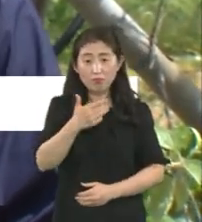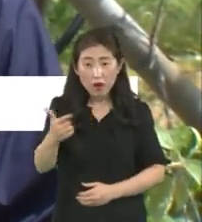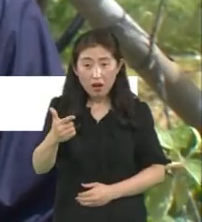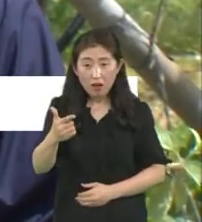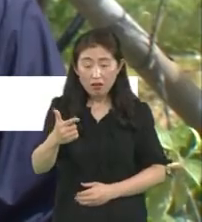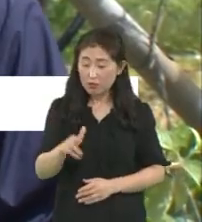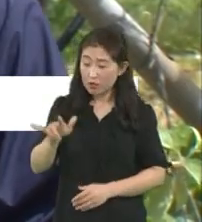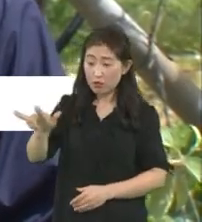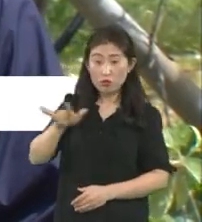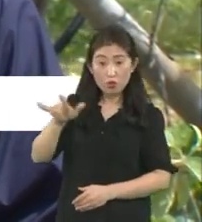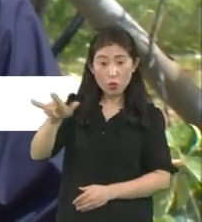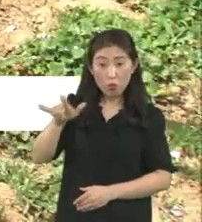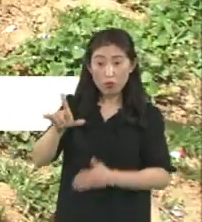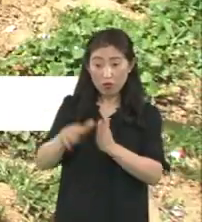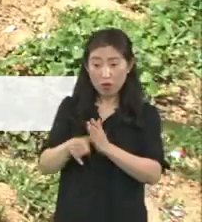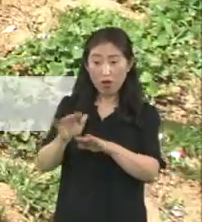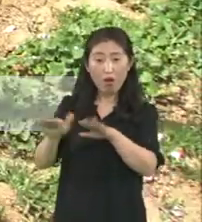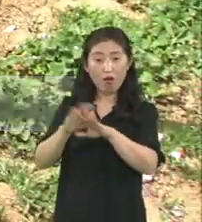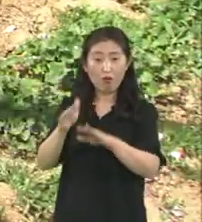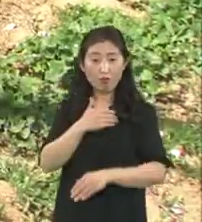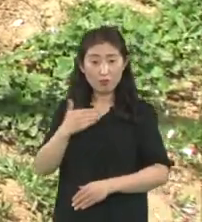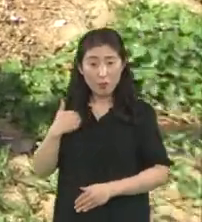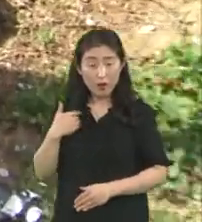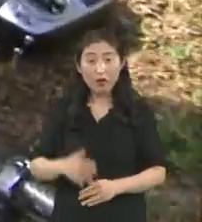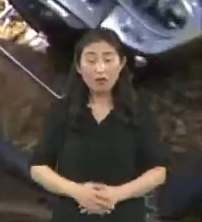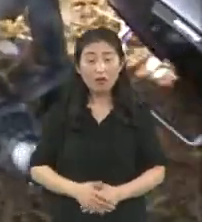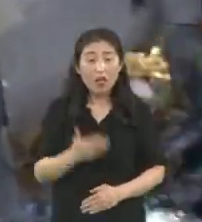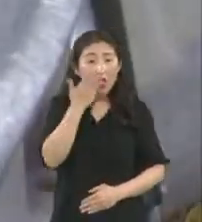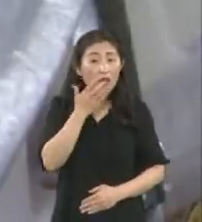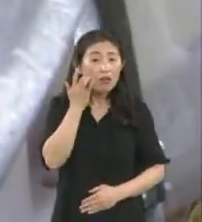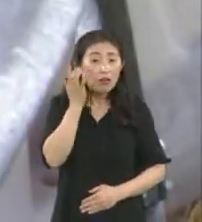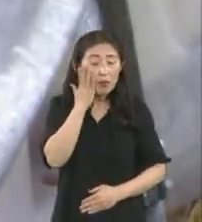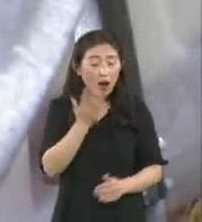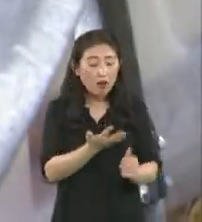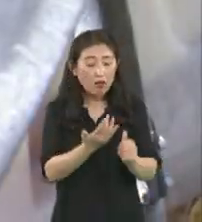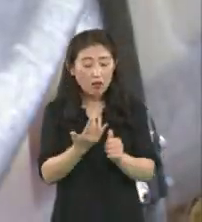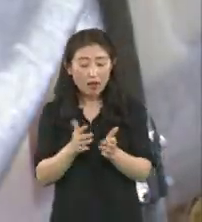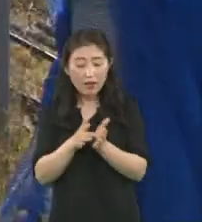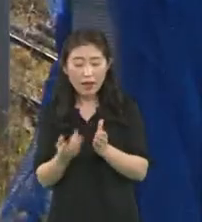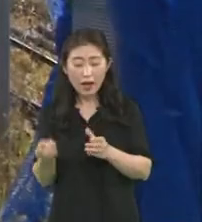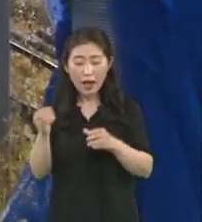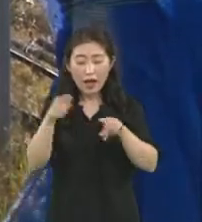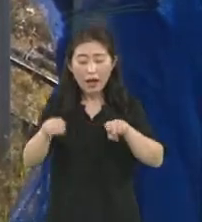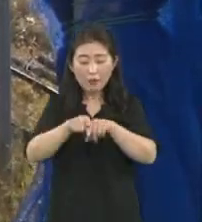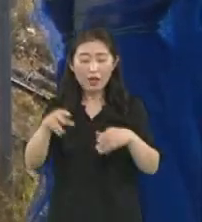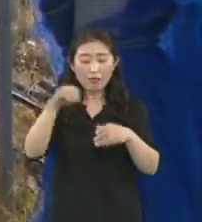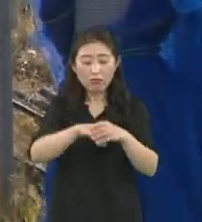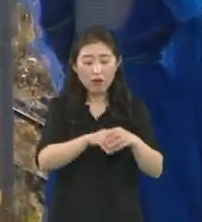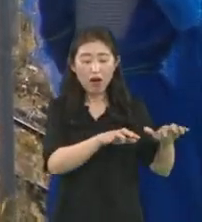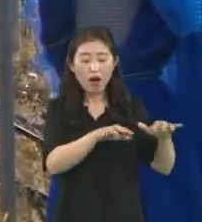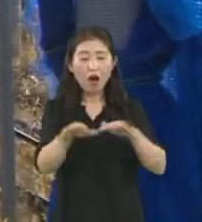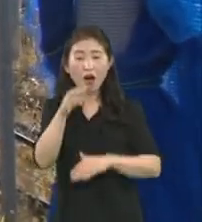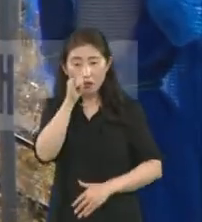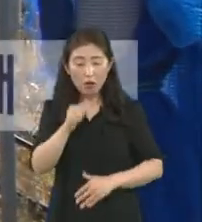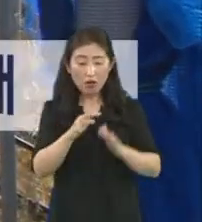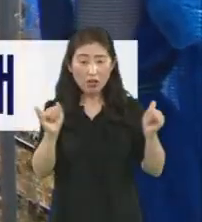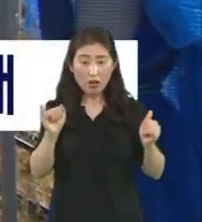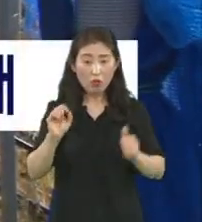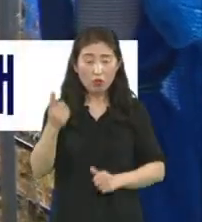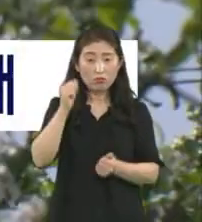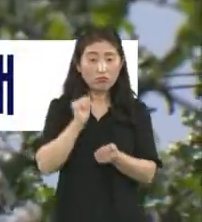드럼으로 했을 경우에는 그거 해소가 되고 여기에 꿀벌 유인제도 함께 투입해 꿀벌을 다시 부를 수 있고 사람에 의해